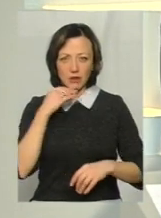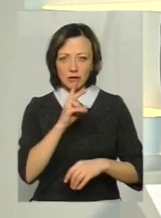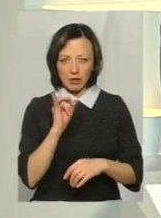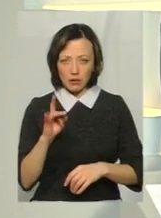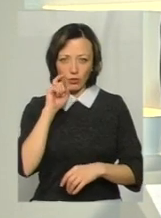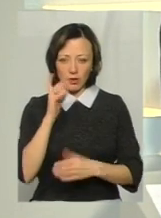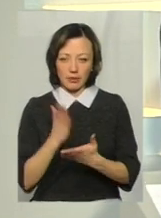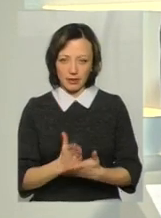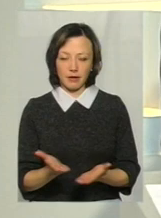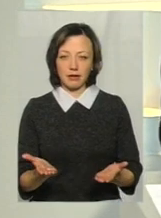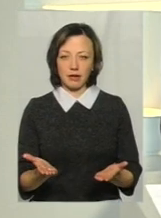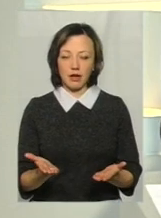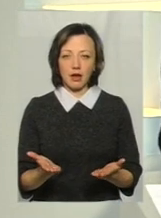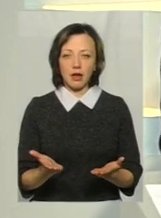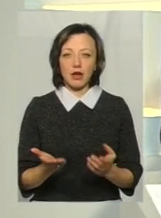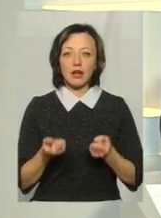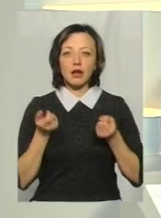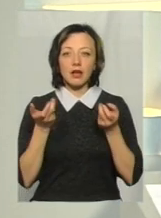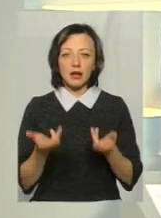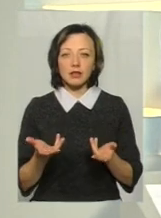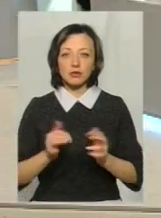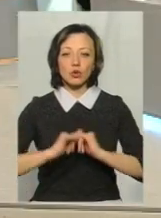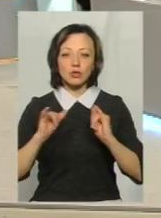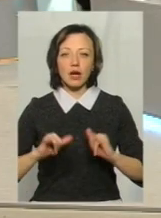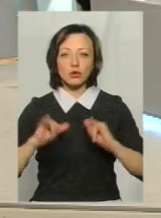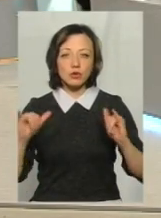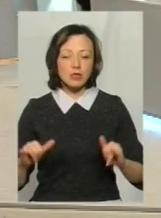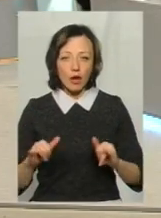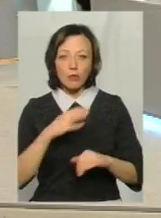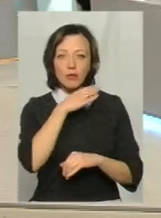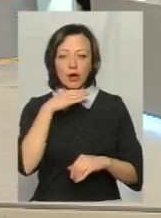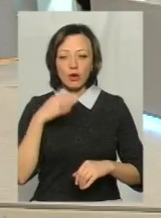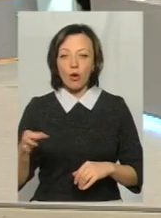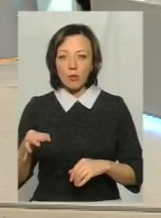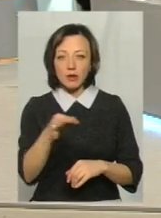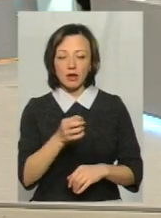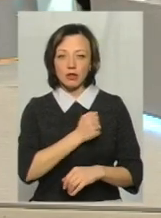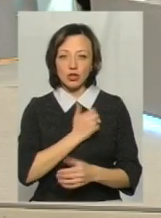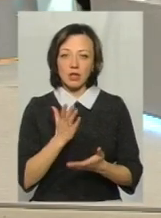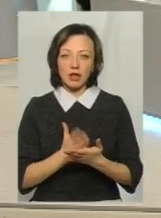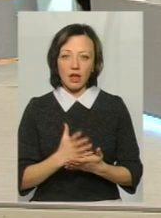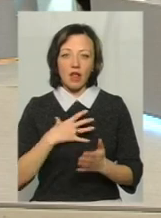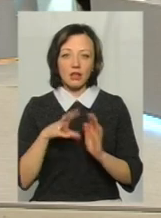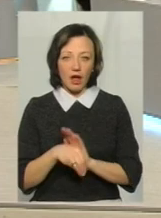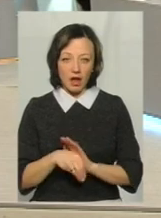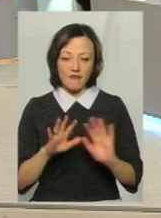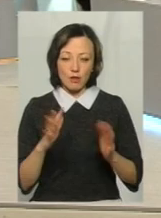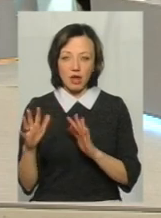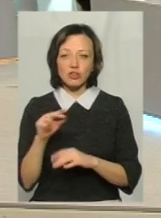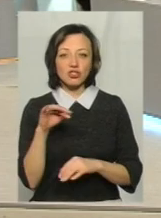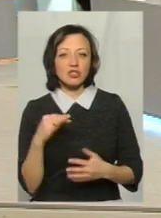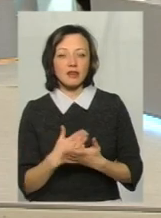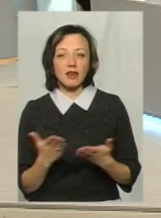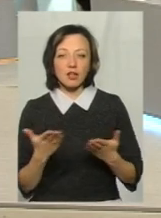є, він визнаний, тому що кількість зростає в багатьох областях. На жаль, є летальні випадки. Ось чи є якісь